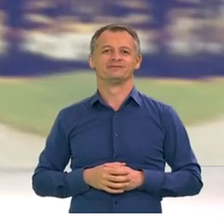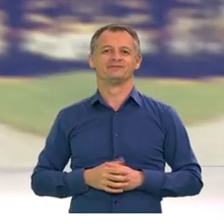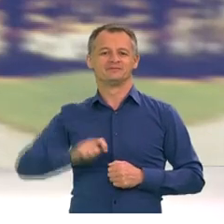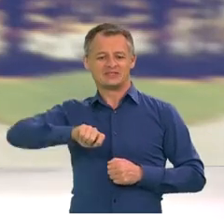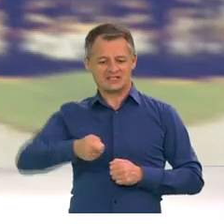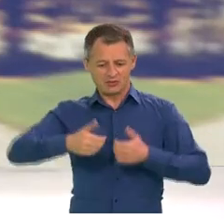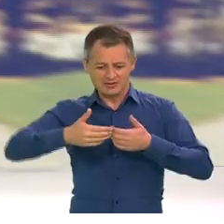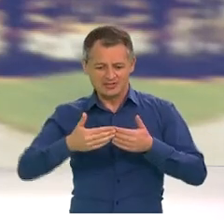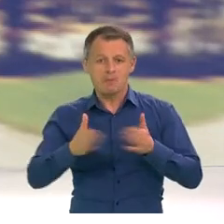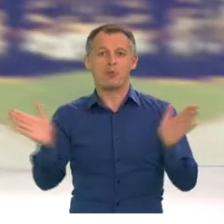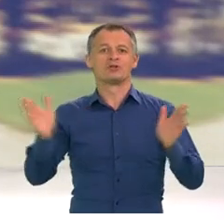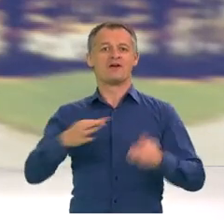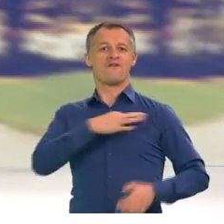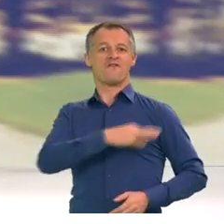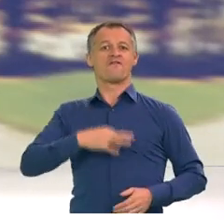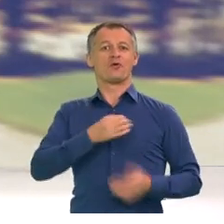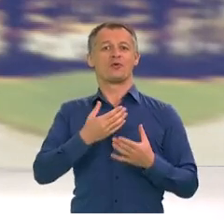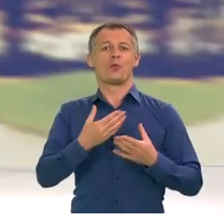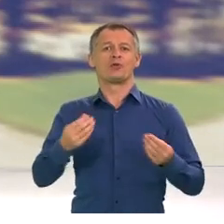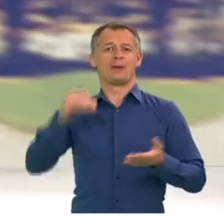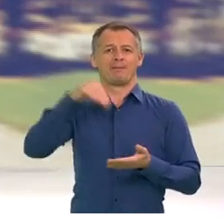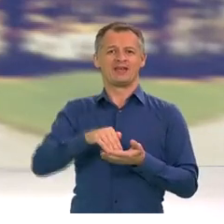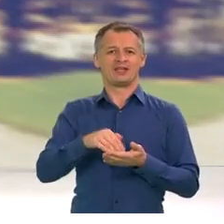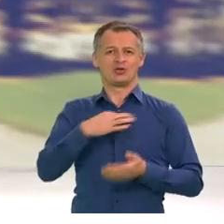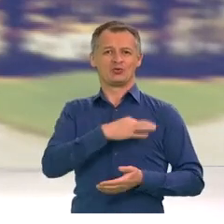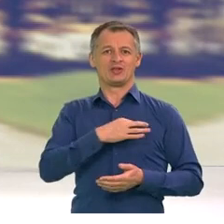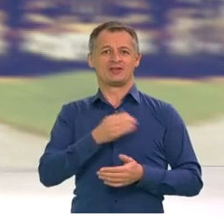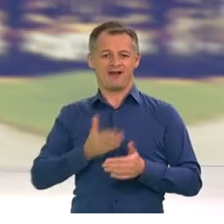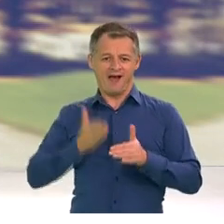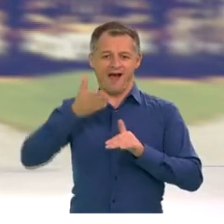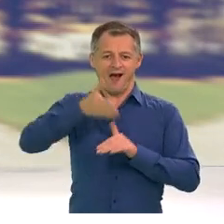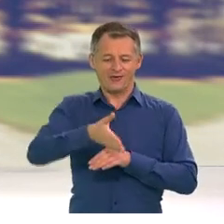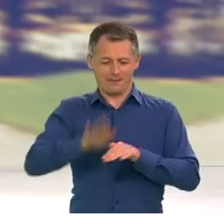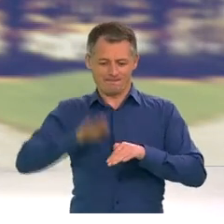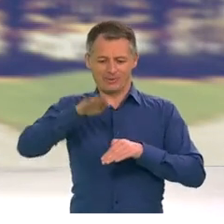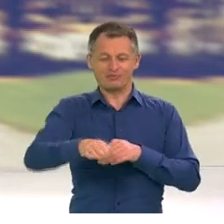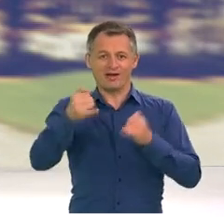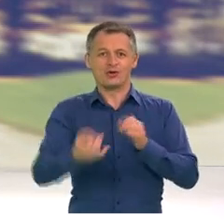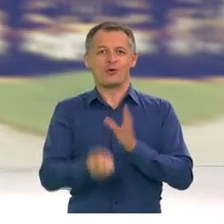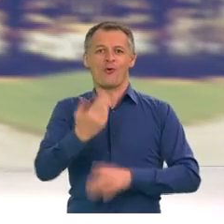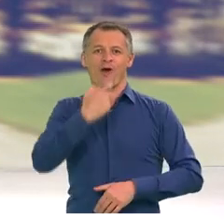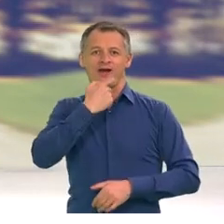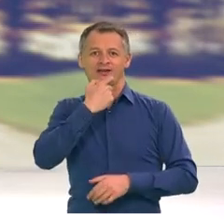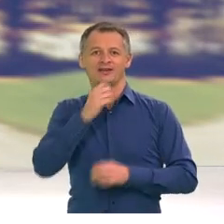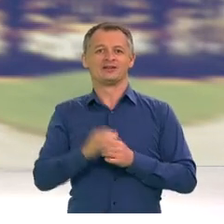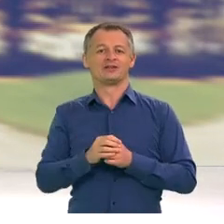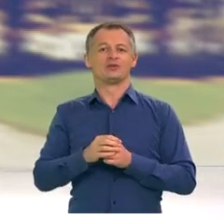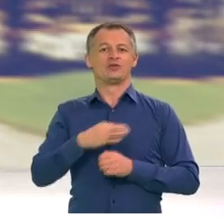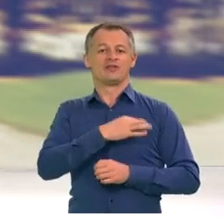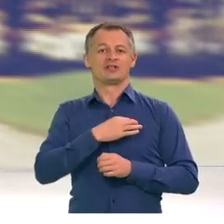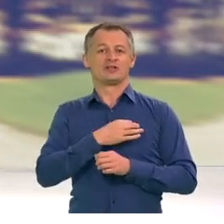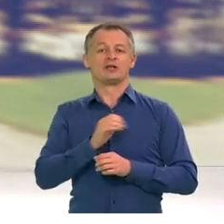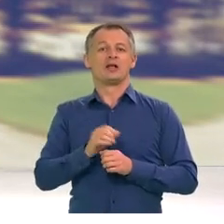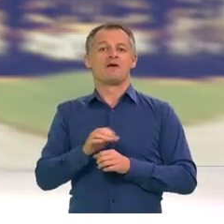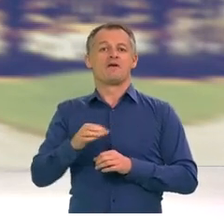S-au deschis porțile facultăților, iar sute de mii de studenți au pășit azi într-un nou an universitar. La Facultatea de Arhitectură, startul